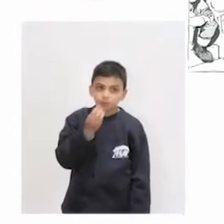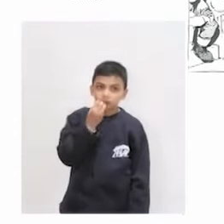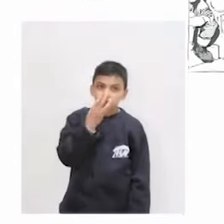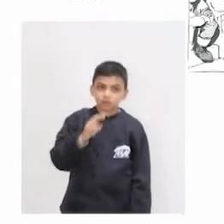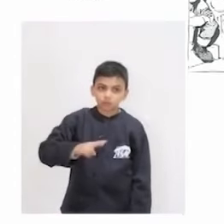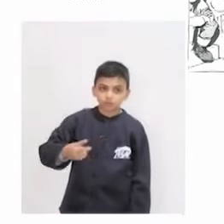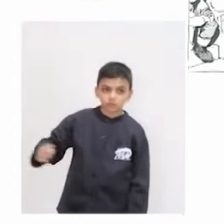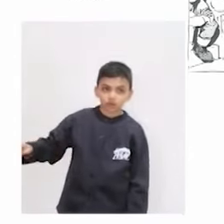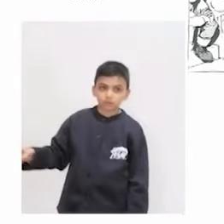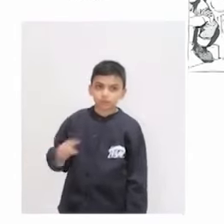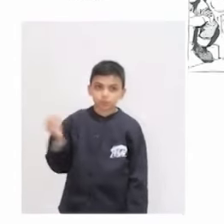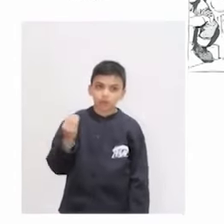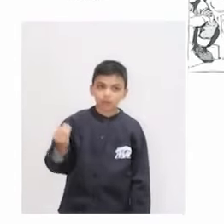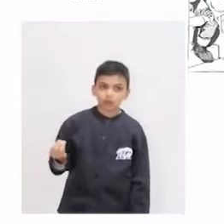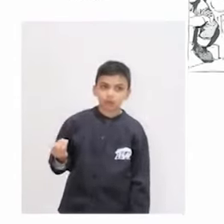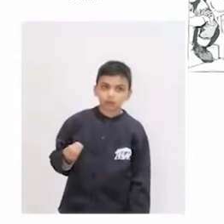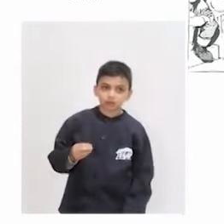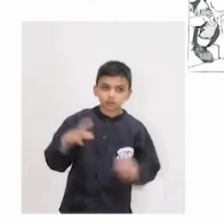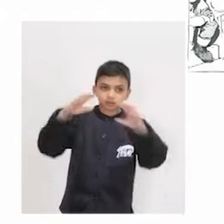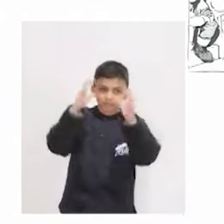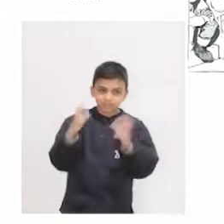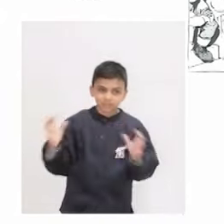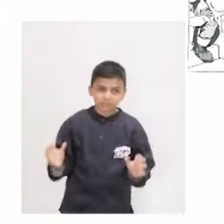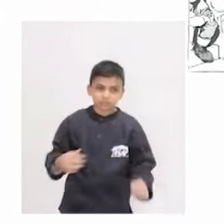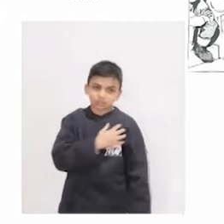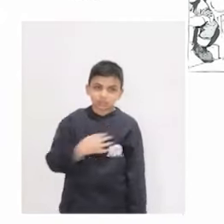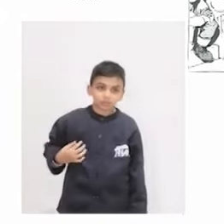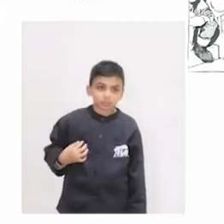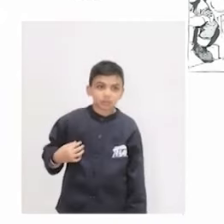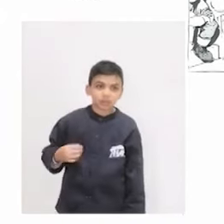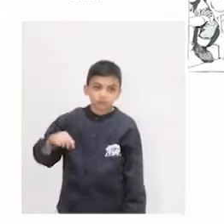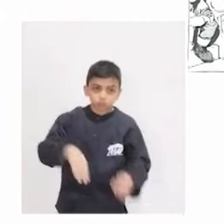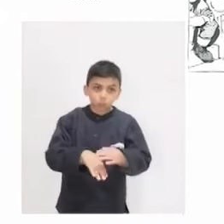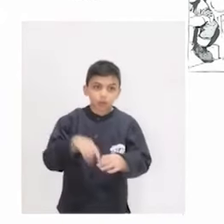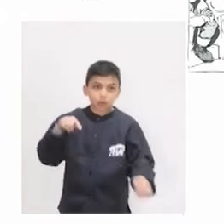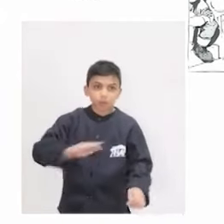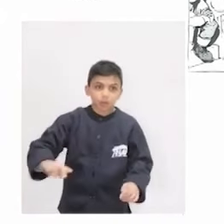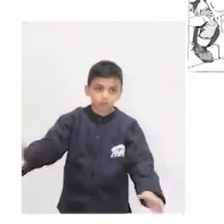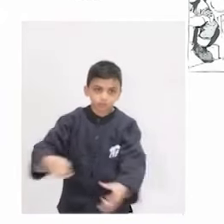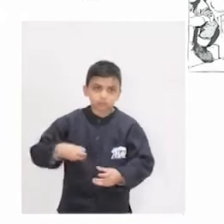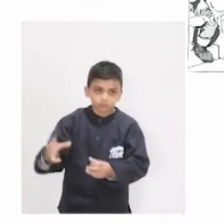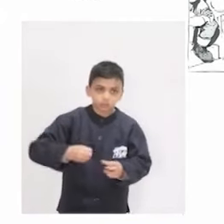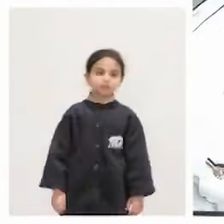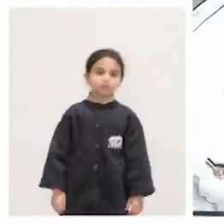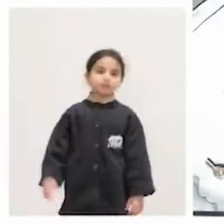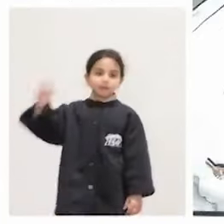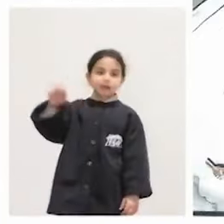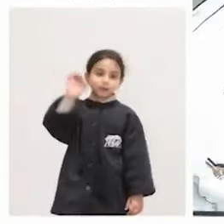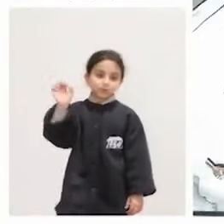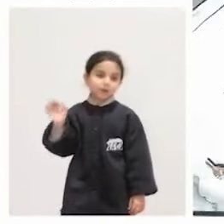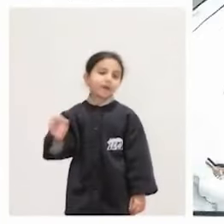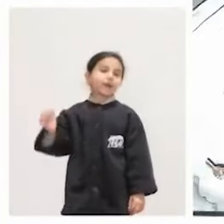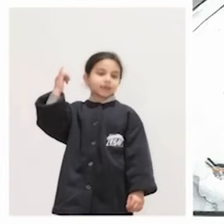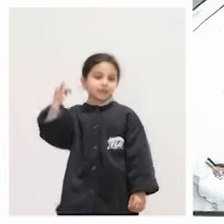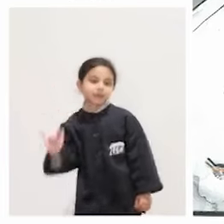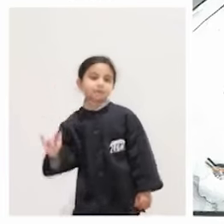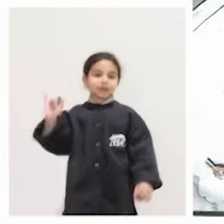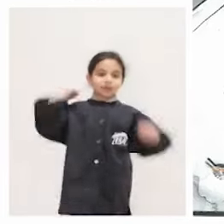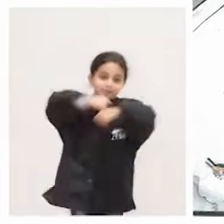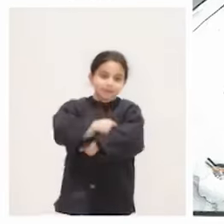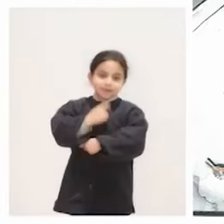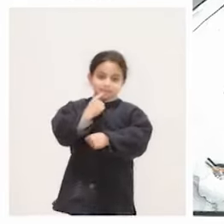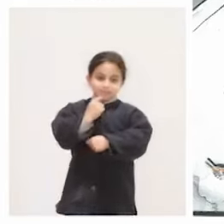elle trouve d'autres genres de fleurs au fond d'une statue de tigre et les cueille. Plus tard, la fillette